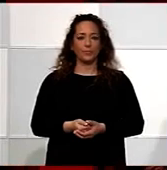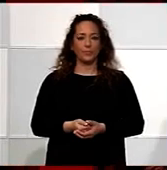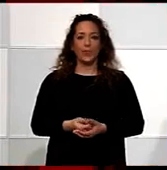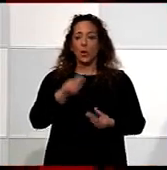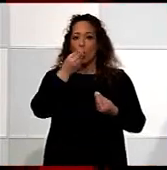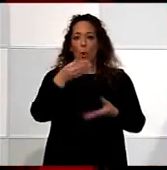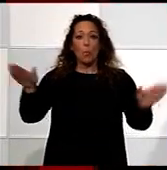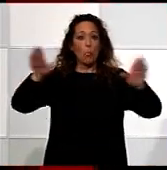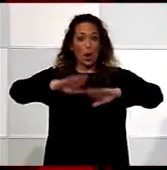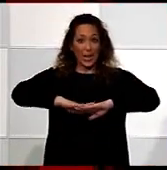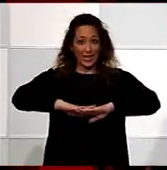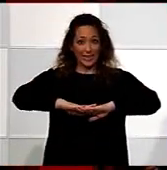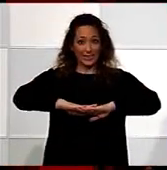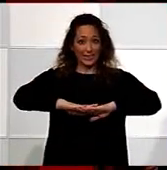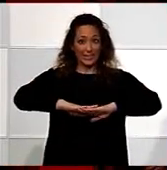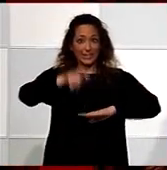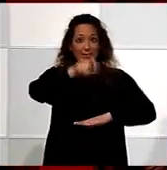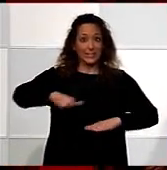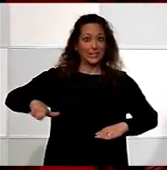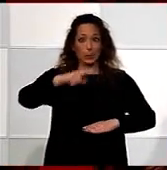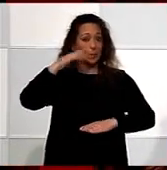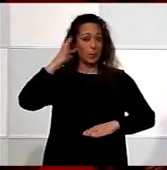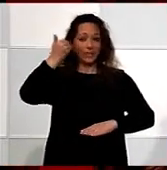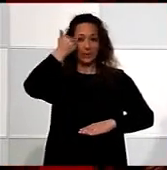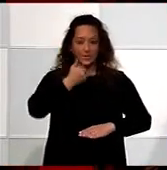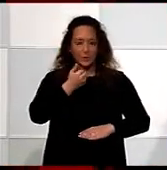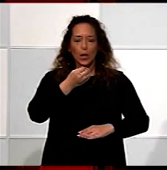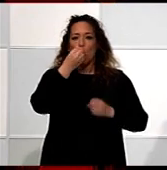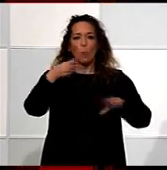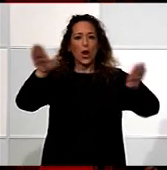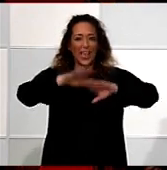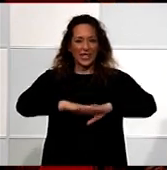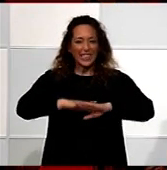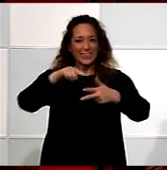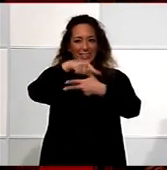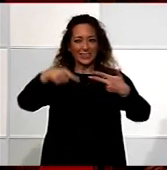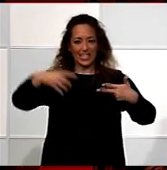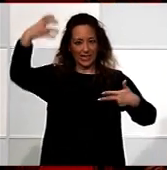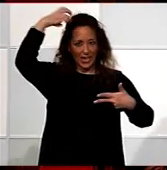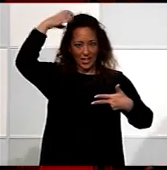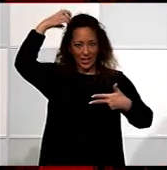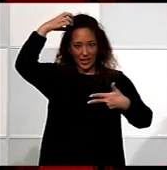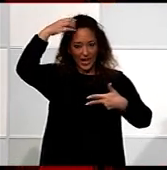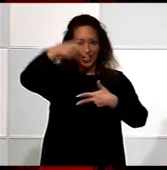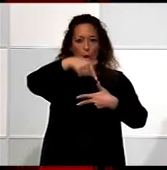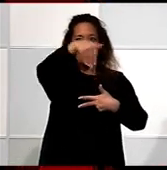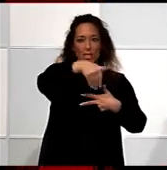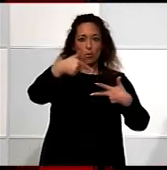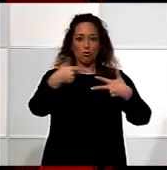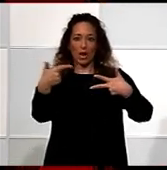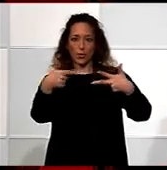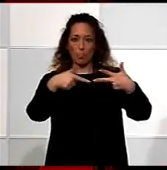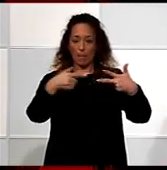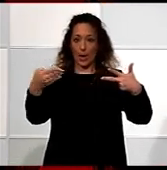Bona nit, terrassenques i terrassencs. Bona nit, majestats, Melcior, Gaspar i Baltasar, benvinguts un any més a la ciutat